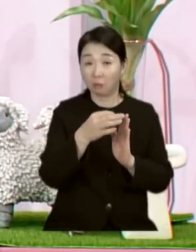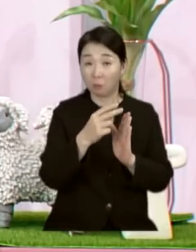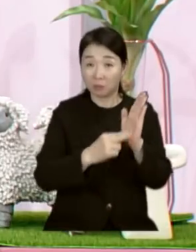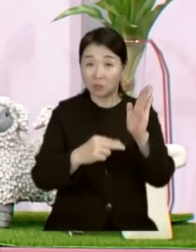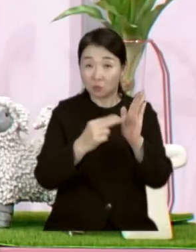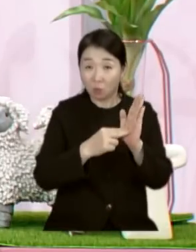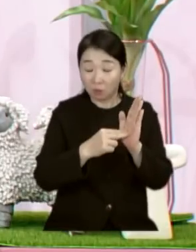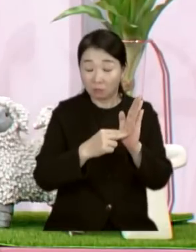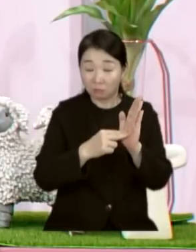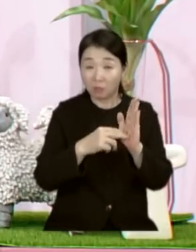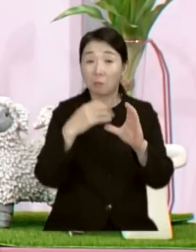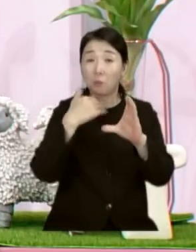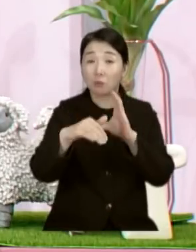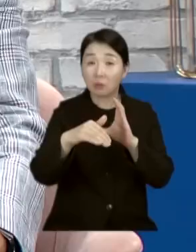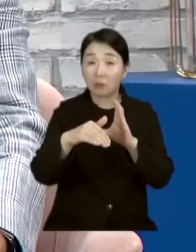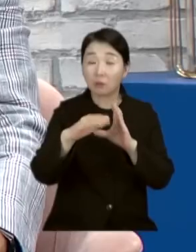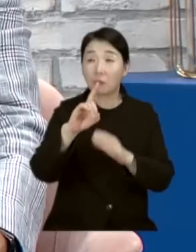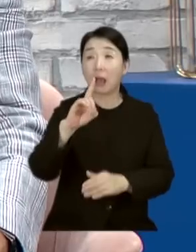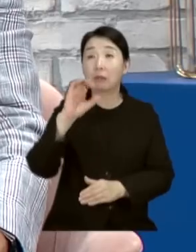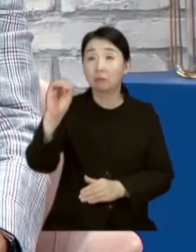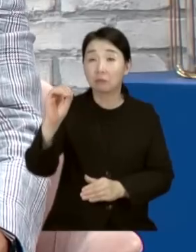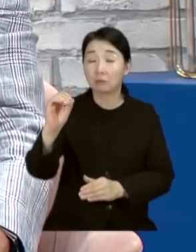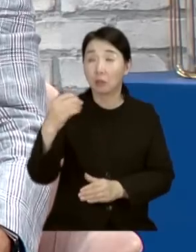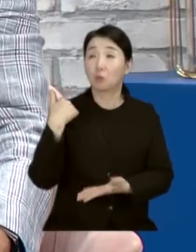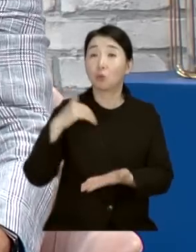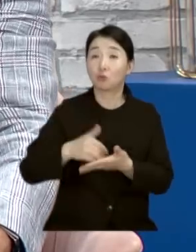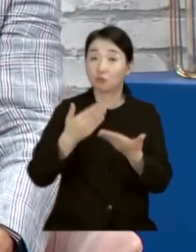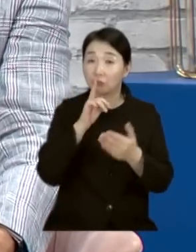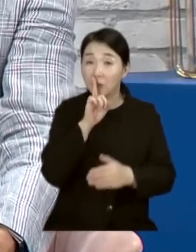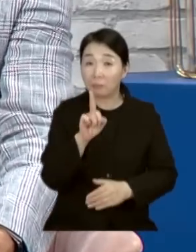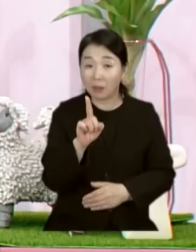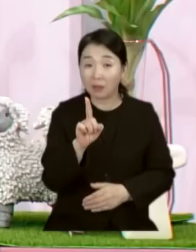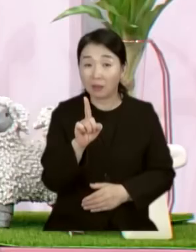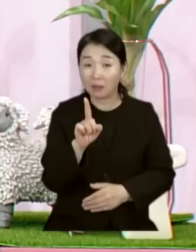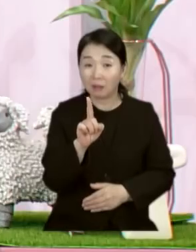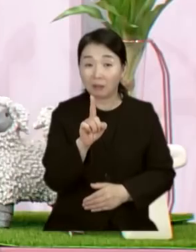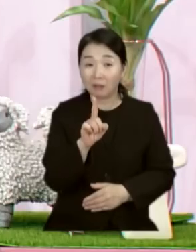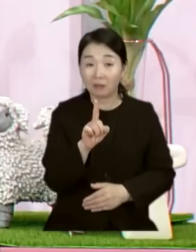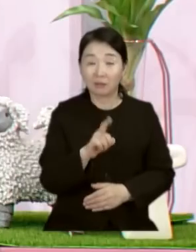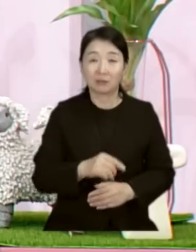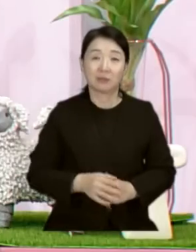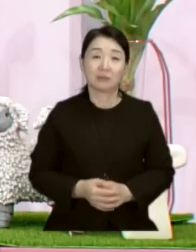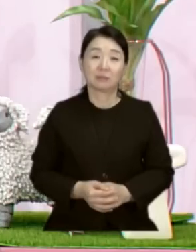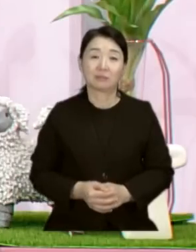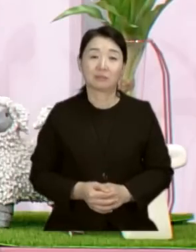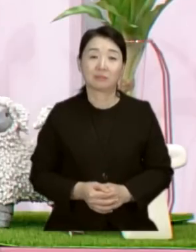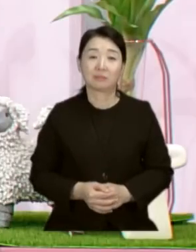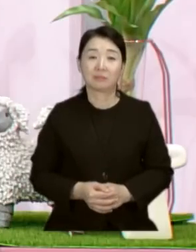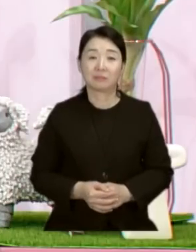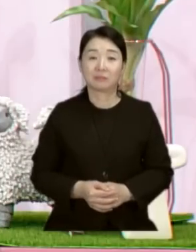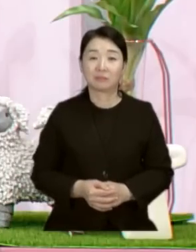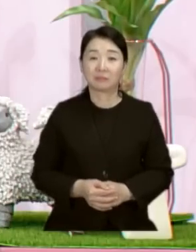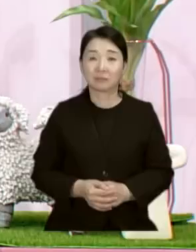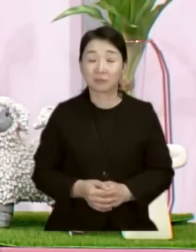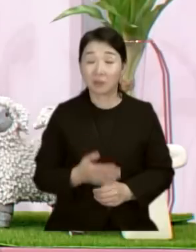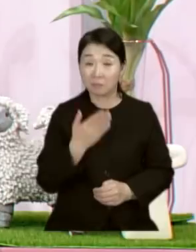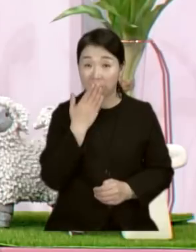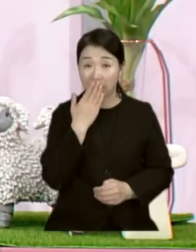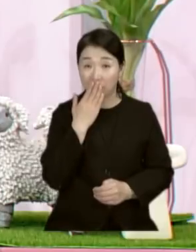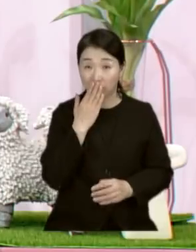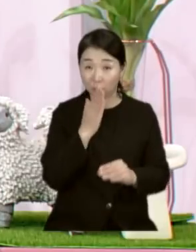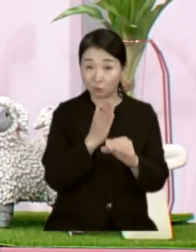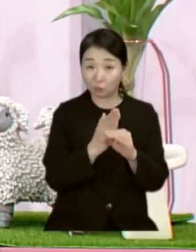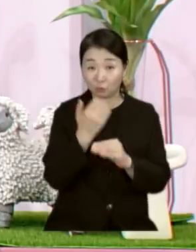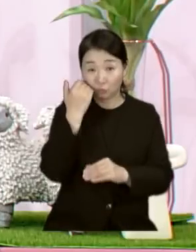그럼 계정 돌려준다고 막 그런 얘기는 하고 있어 해커랑 막 그랬더니 그 같이